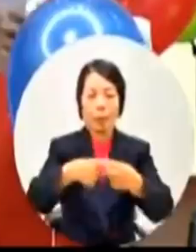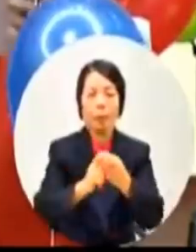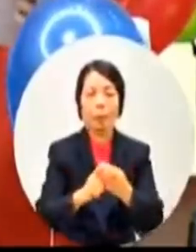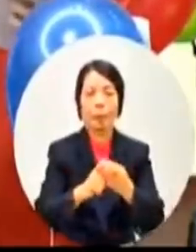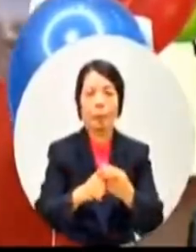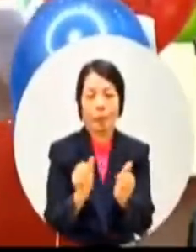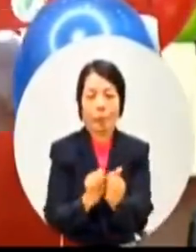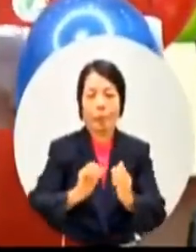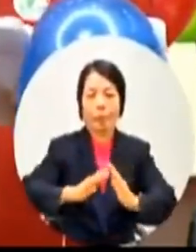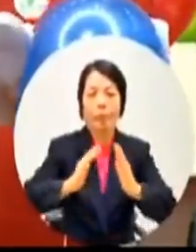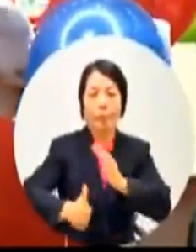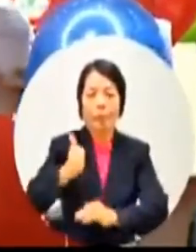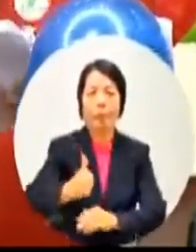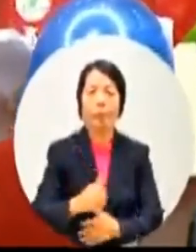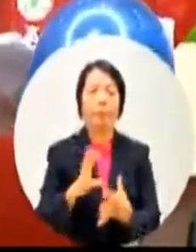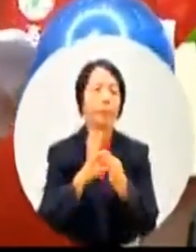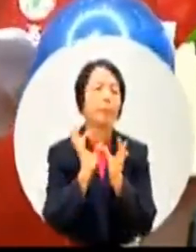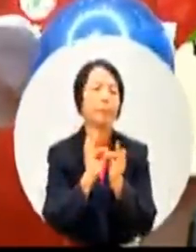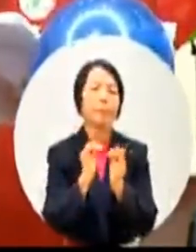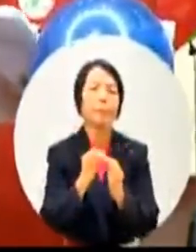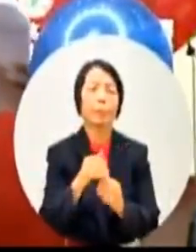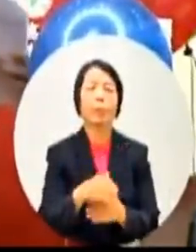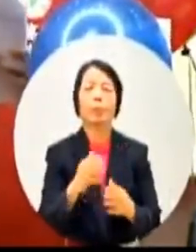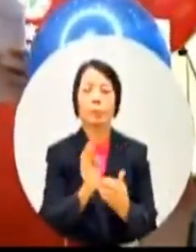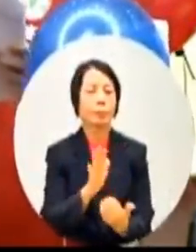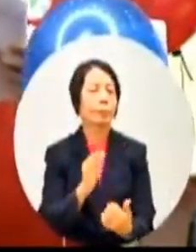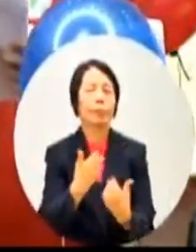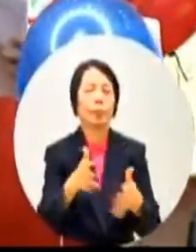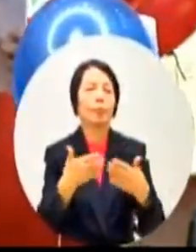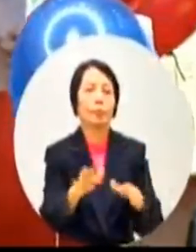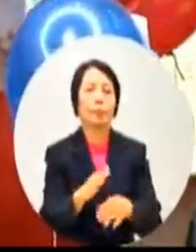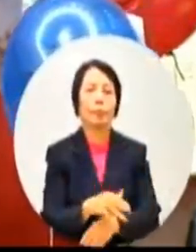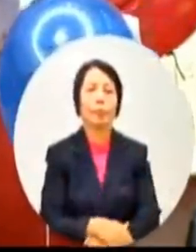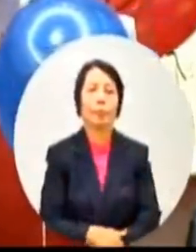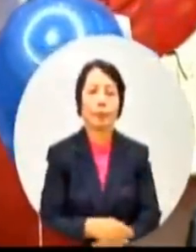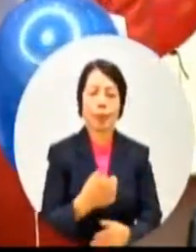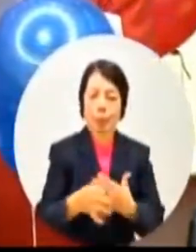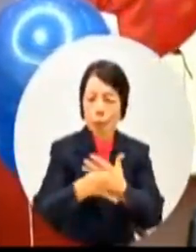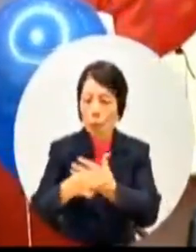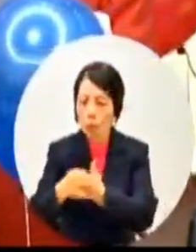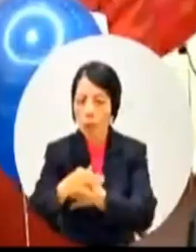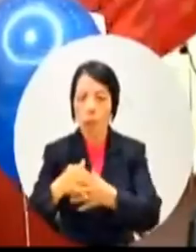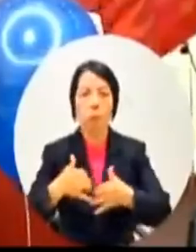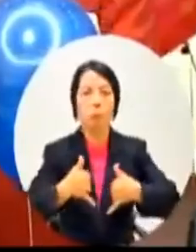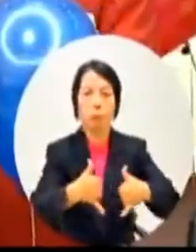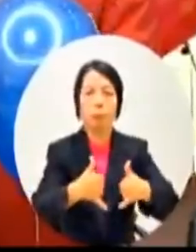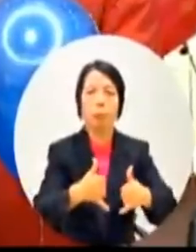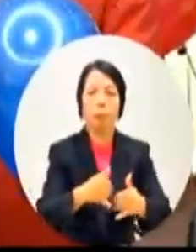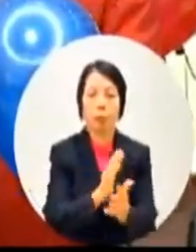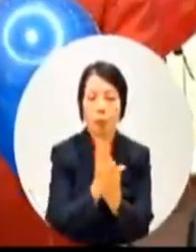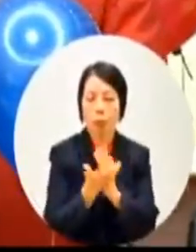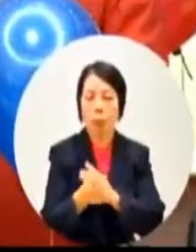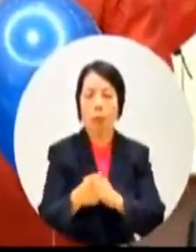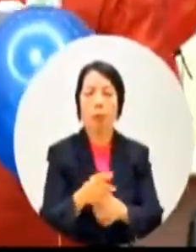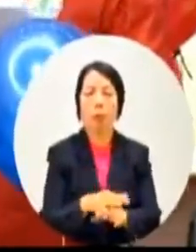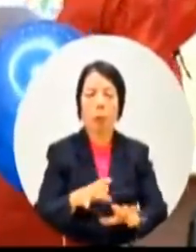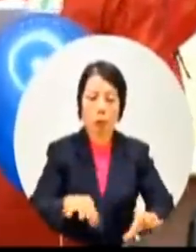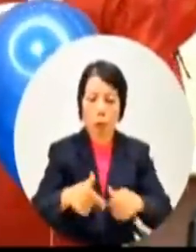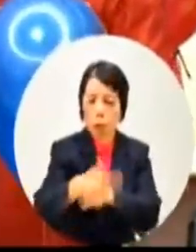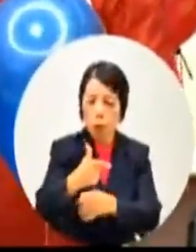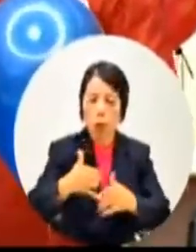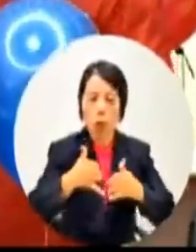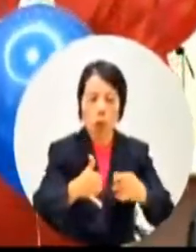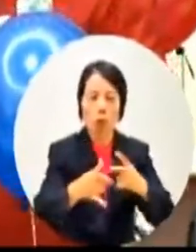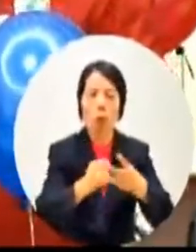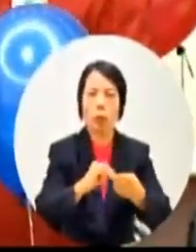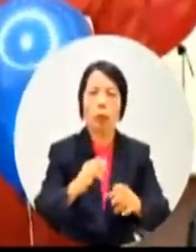了。好，我再问你一个，适用的道路类别有七类：快速道路、连外道路、主要道路、园林道路、次要道路、集散道路，以及六